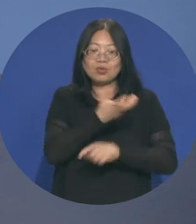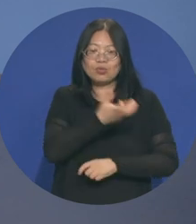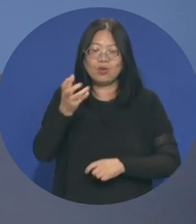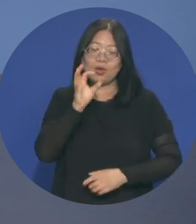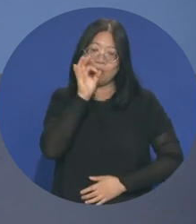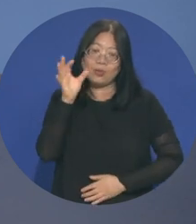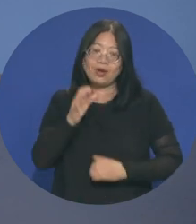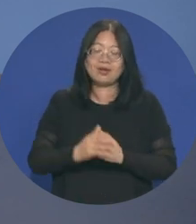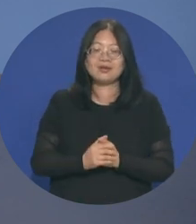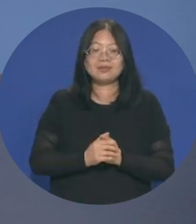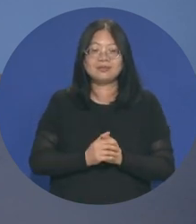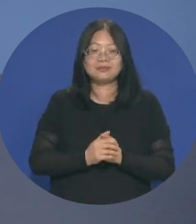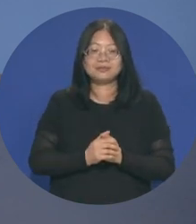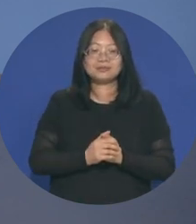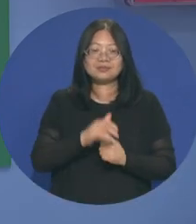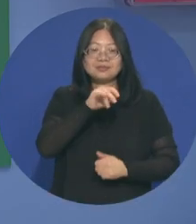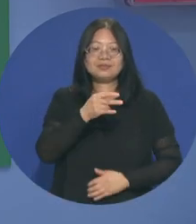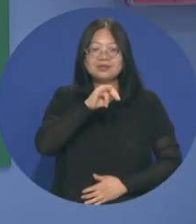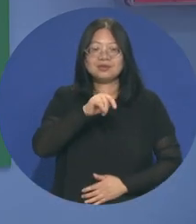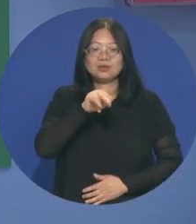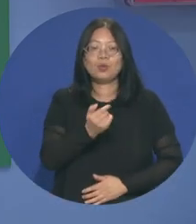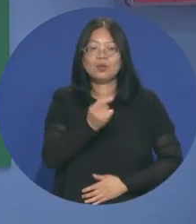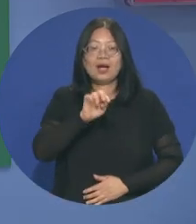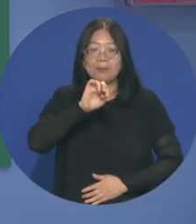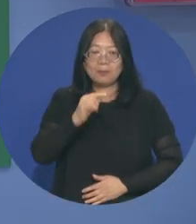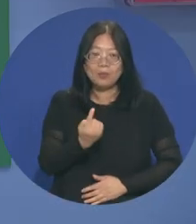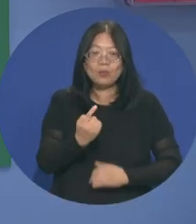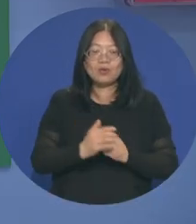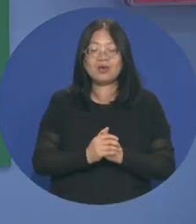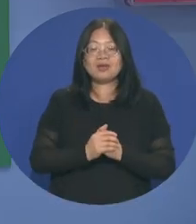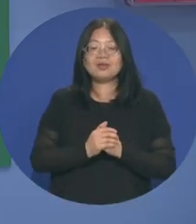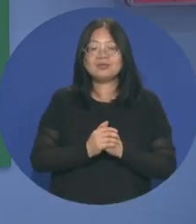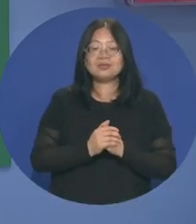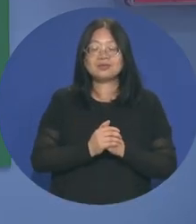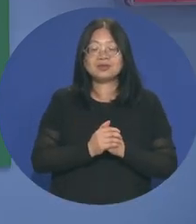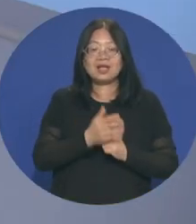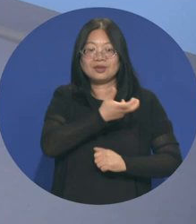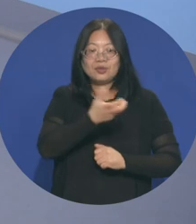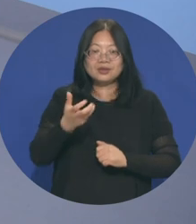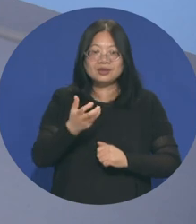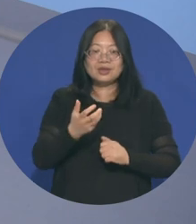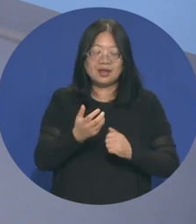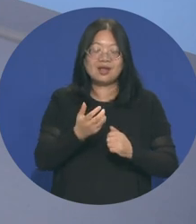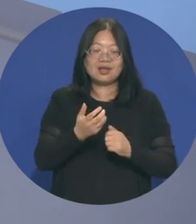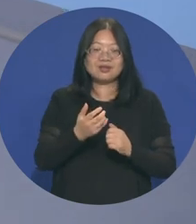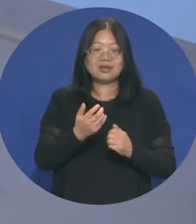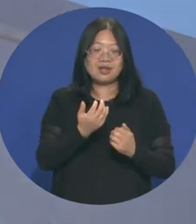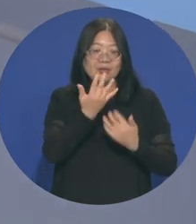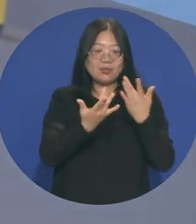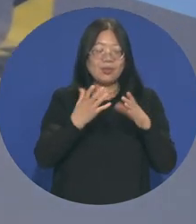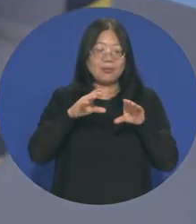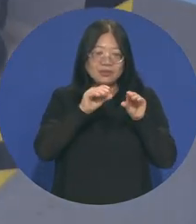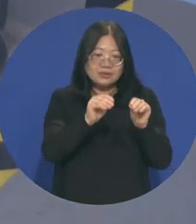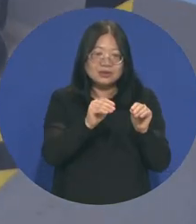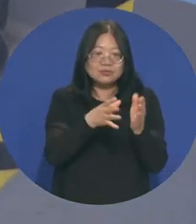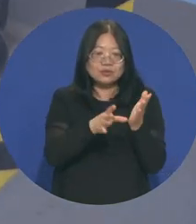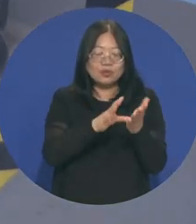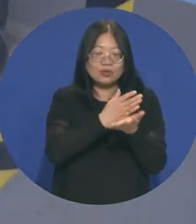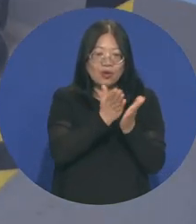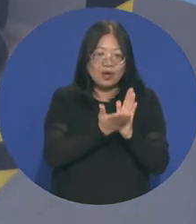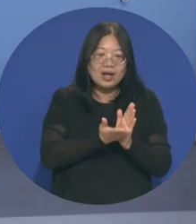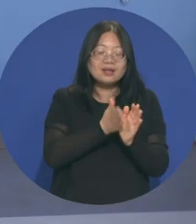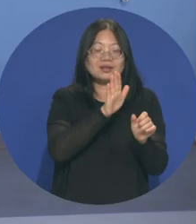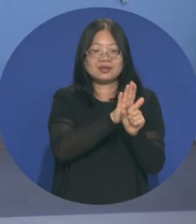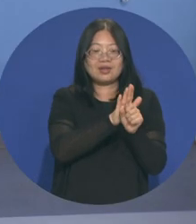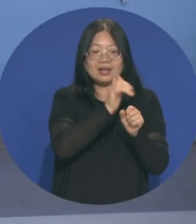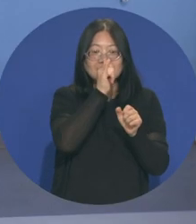지상으로 옮기는 것이 불가능한 경우에는 질식 소화포와 하부 주수장치, 이동식 소화수조 등의 소방시설을 지원하는 방안을